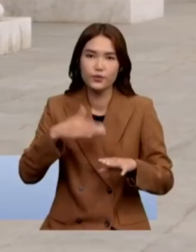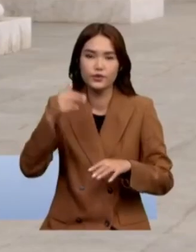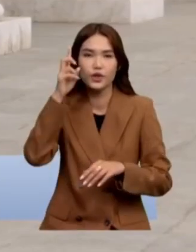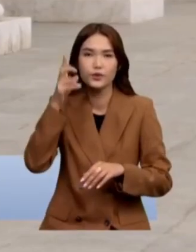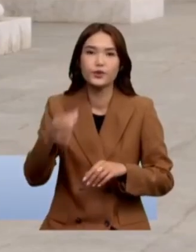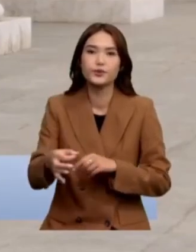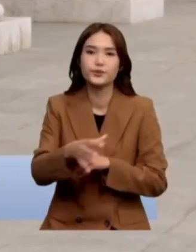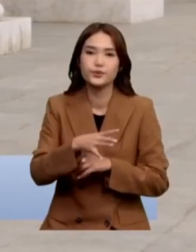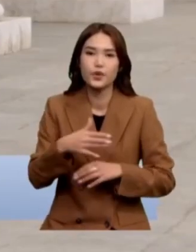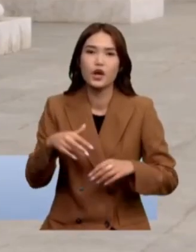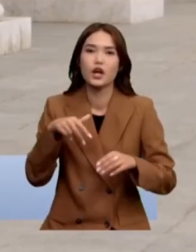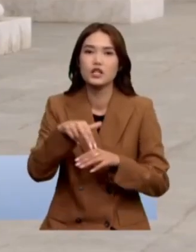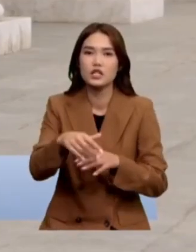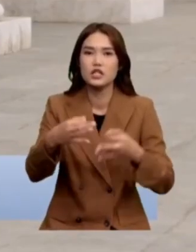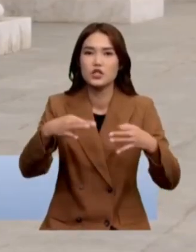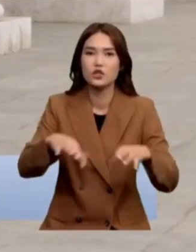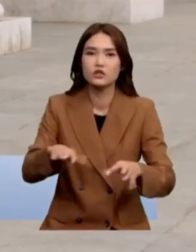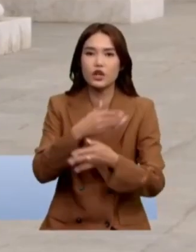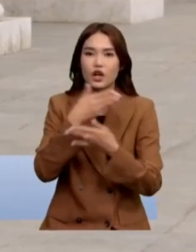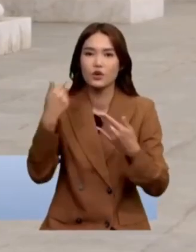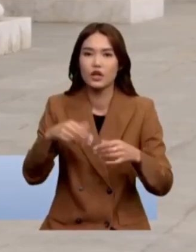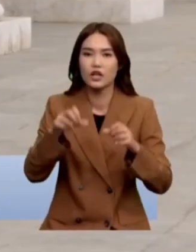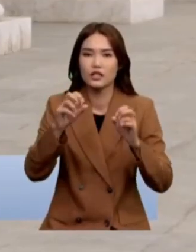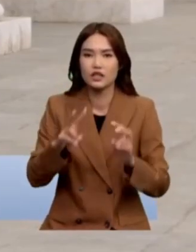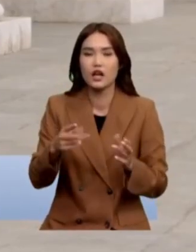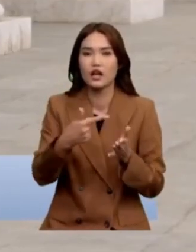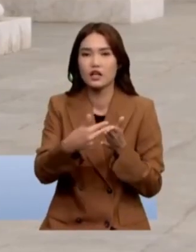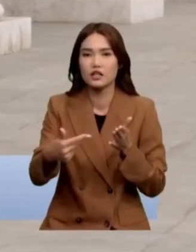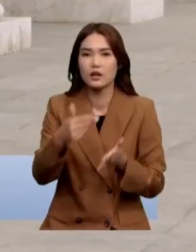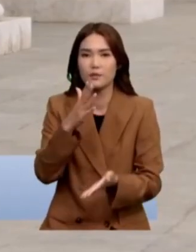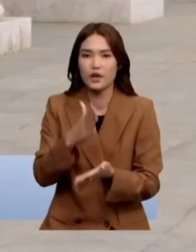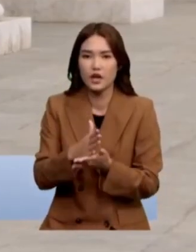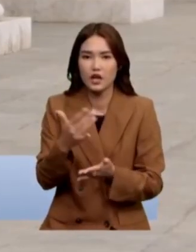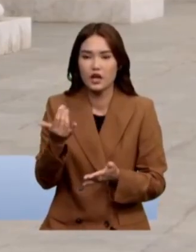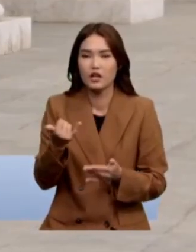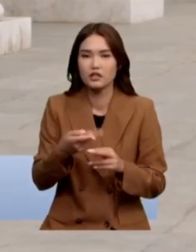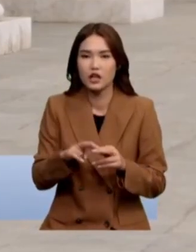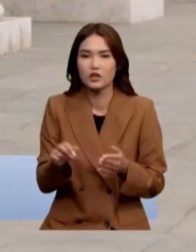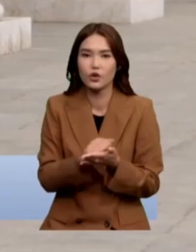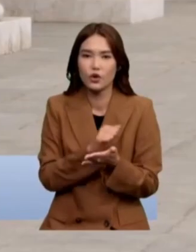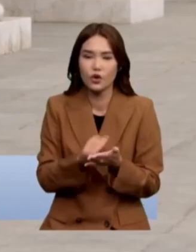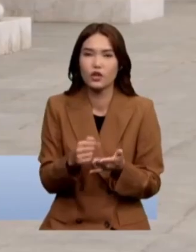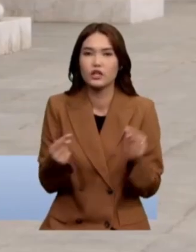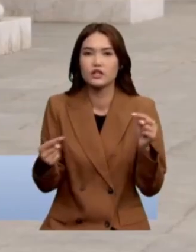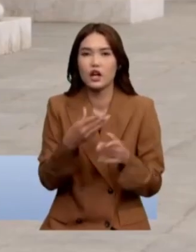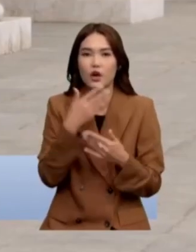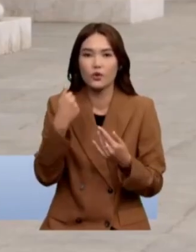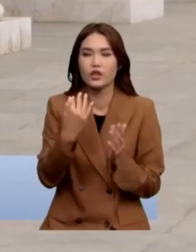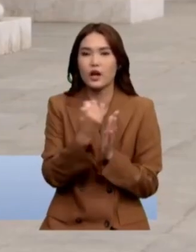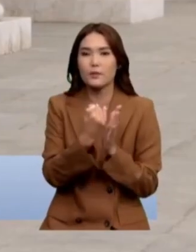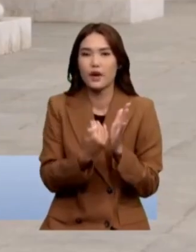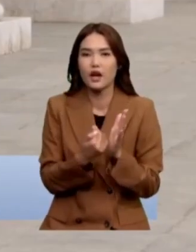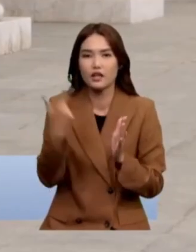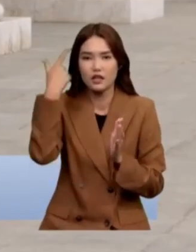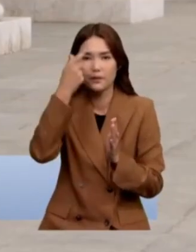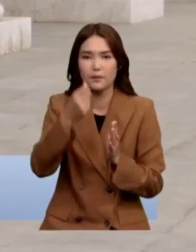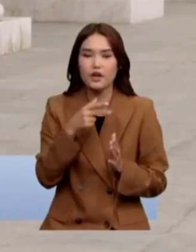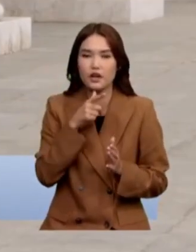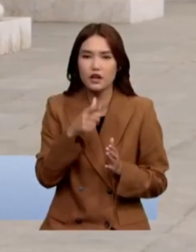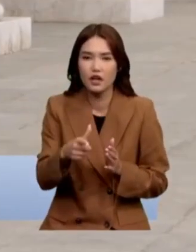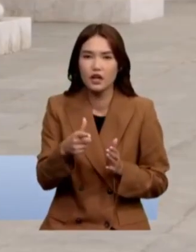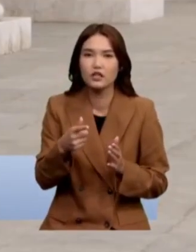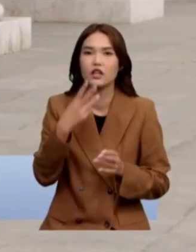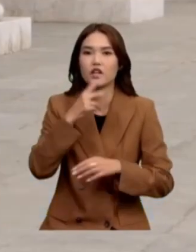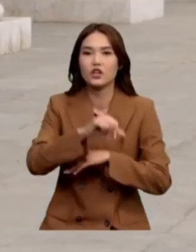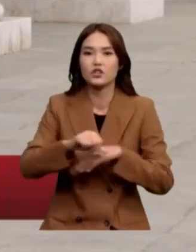аумағына кіруге рұқсаты жоқ адамдардың арнайы тізімі бар екен. Сол тізімге сәйкес ортақ базадағы мәліметтерге сүйене отырып, шекарашылар